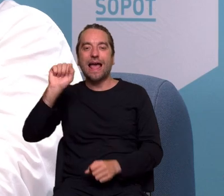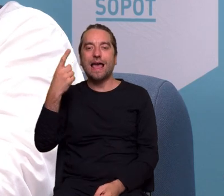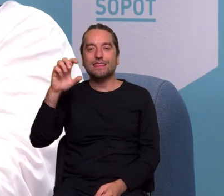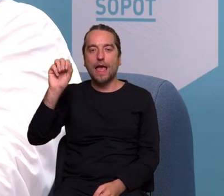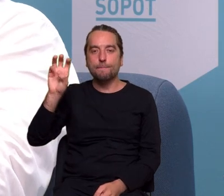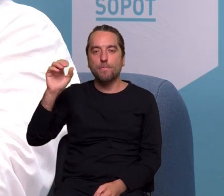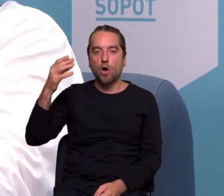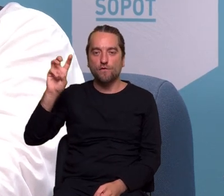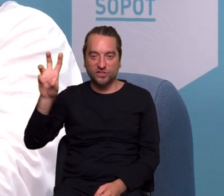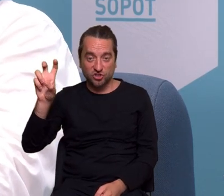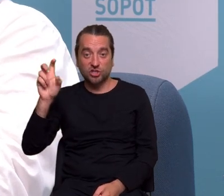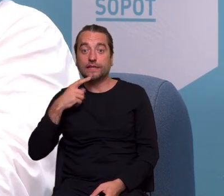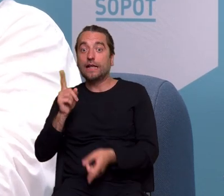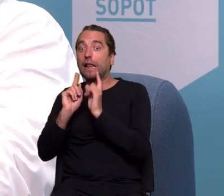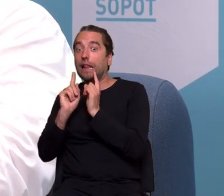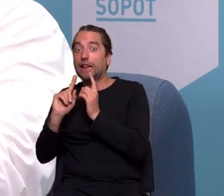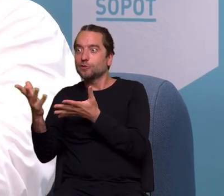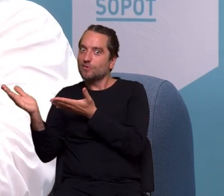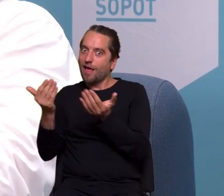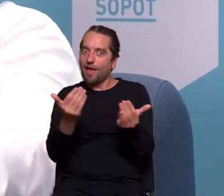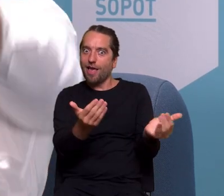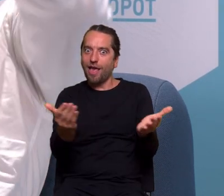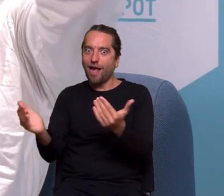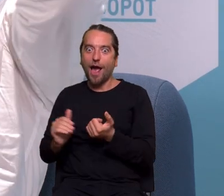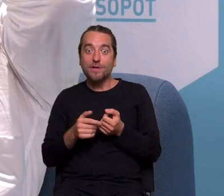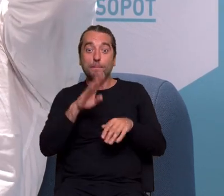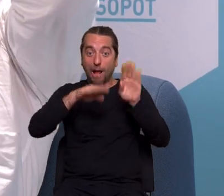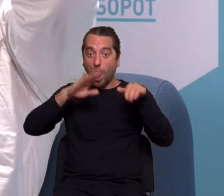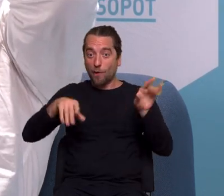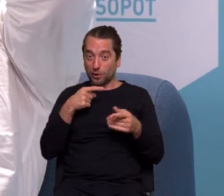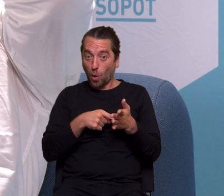taką właśnie zachęcającą akcję zrobić w tym kierunku.